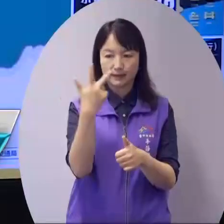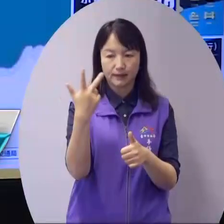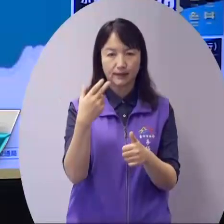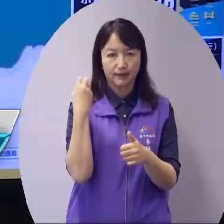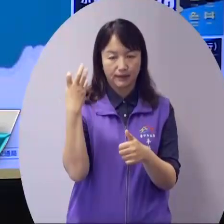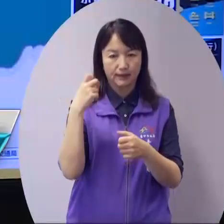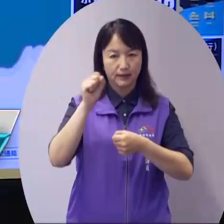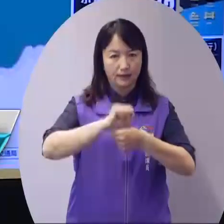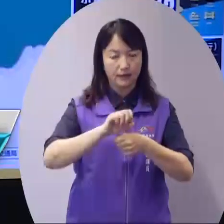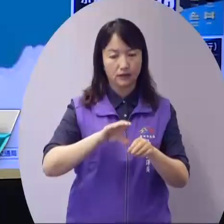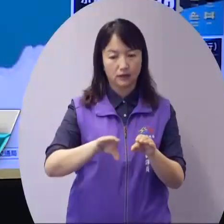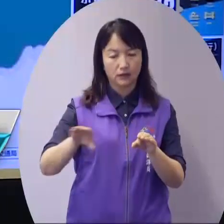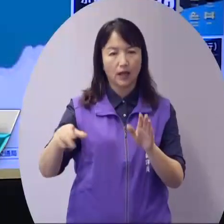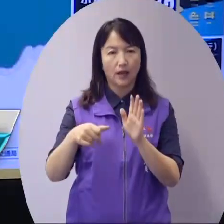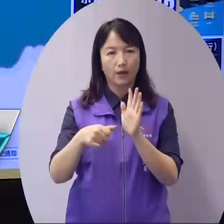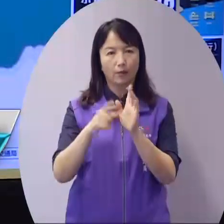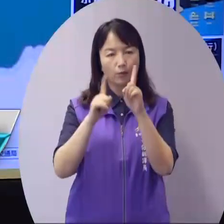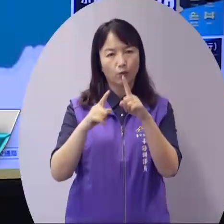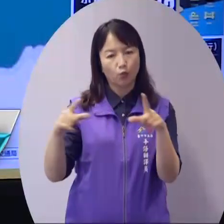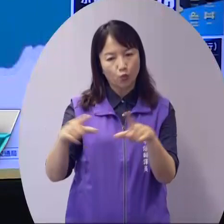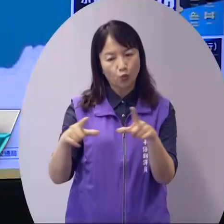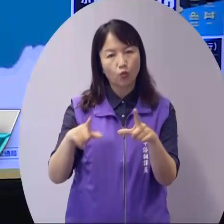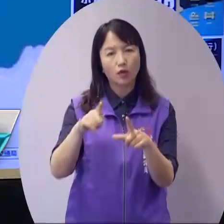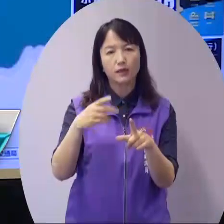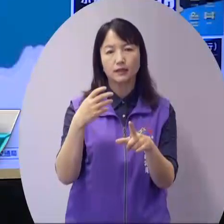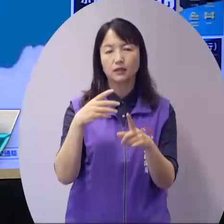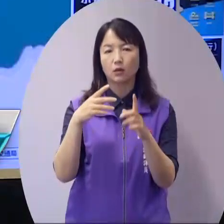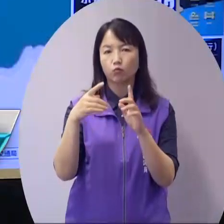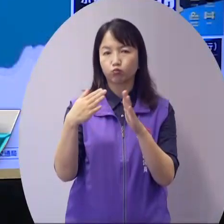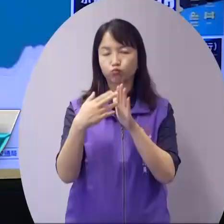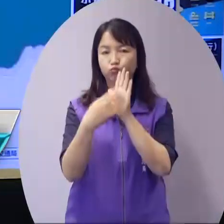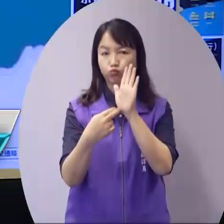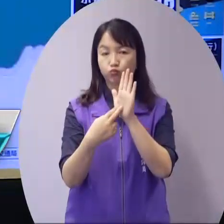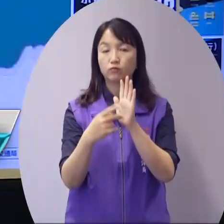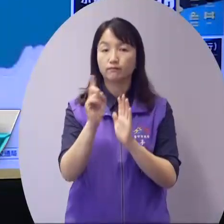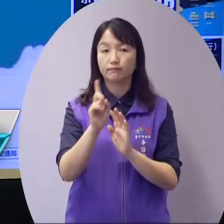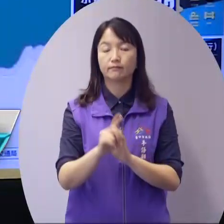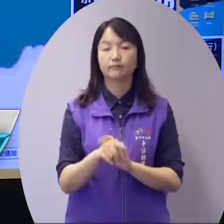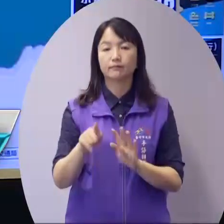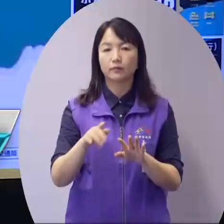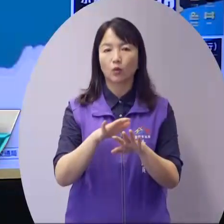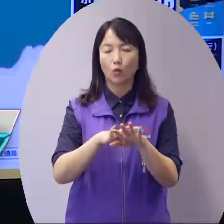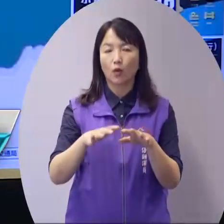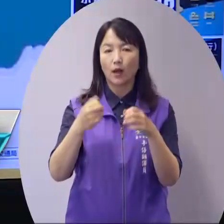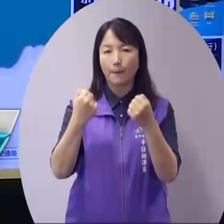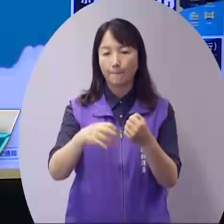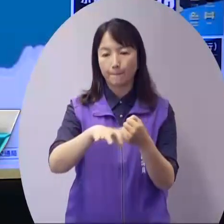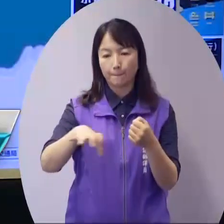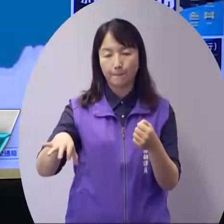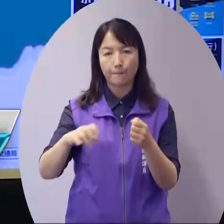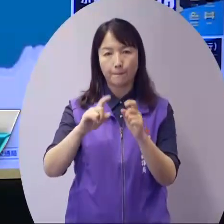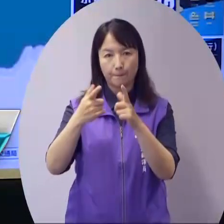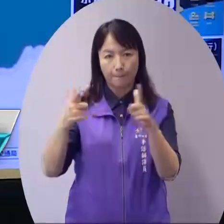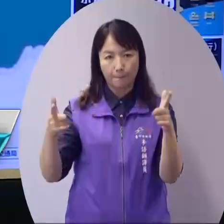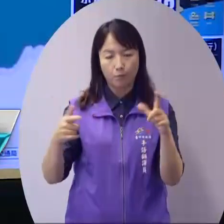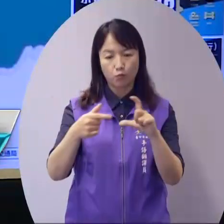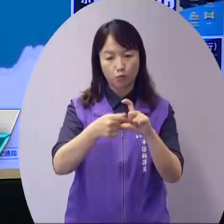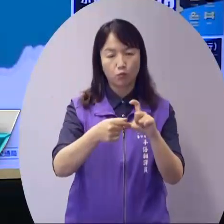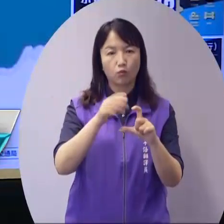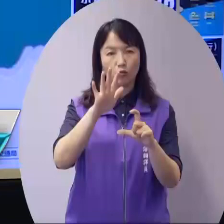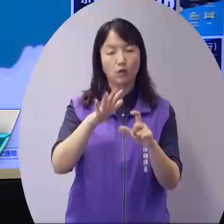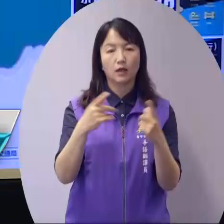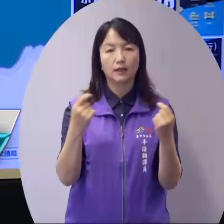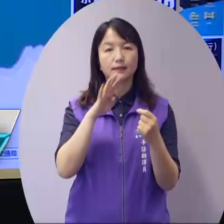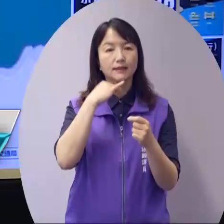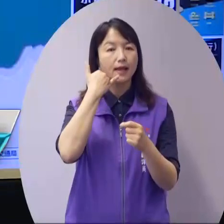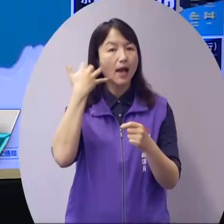公车的这个路线，因为字比较小，我大致上口头上跟大家报告，就是它会在落在这个不同的几个区块。那所以我们在